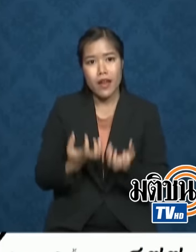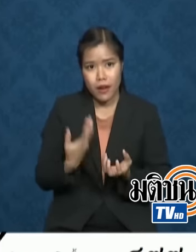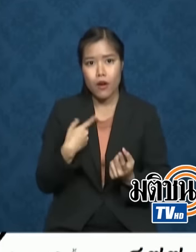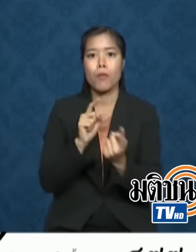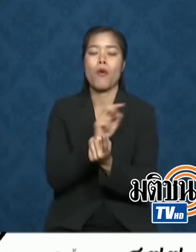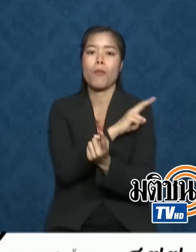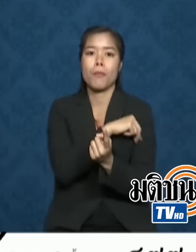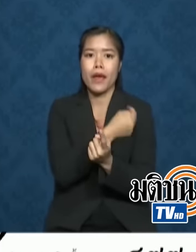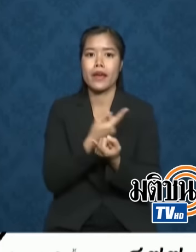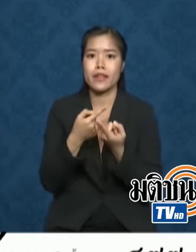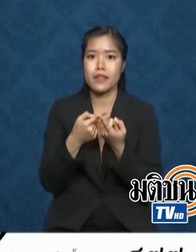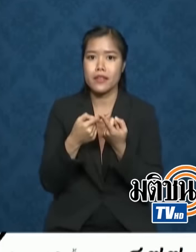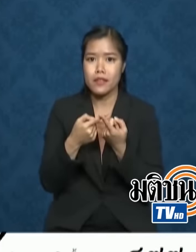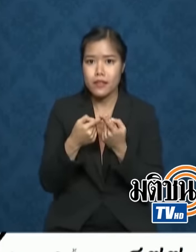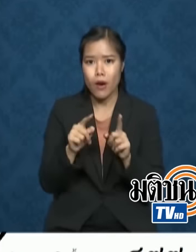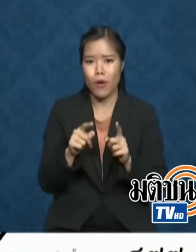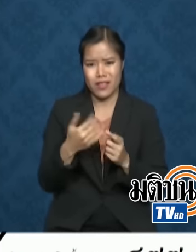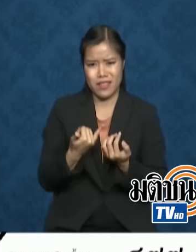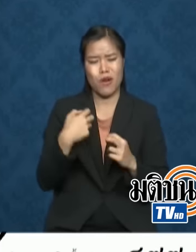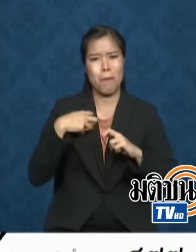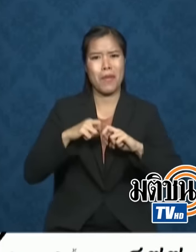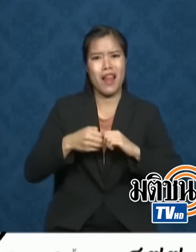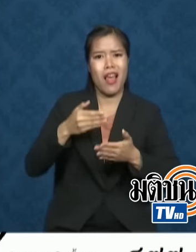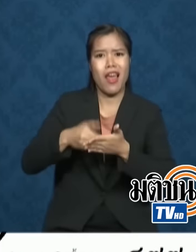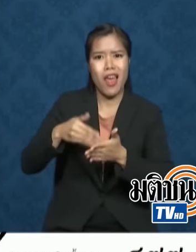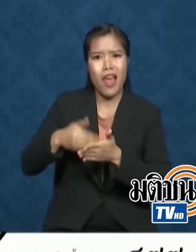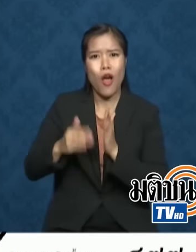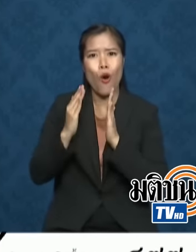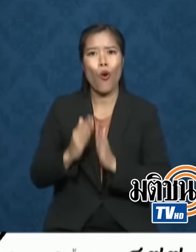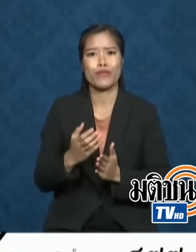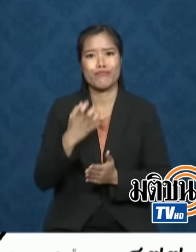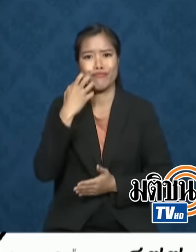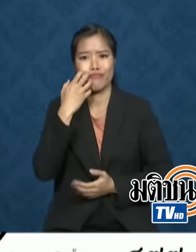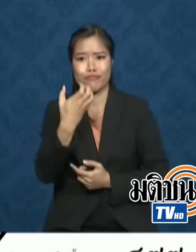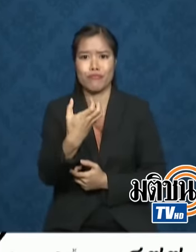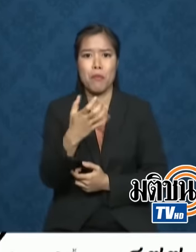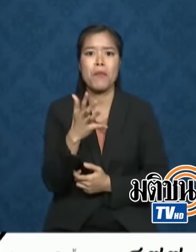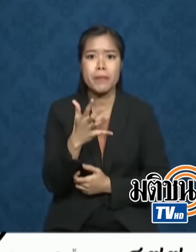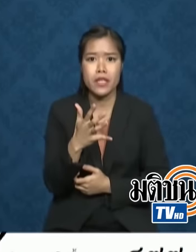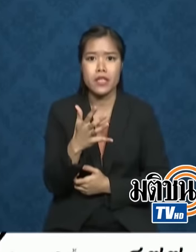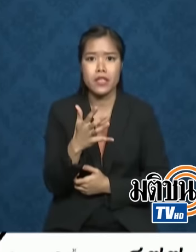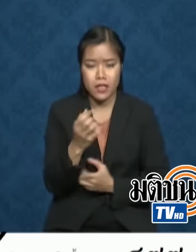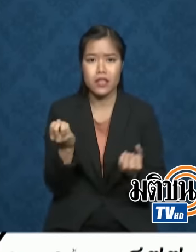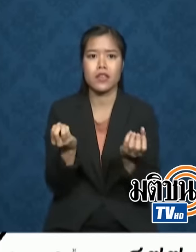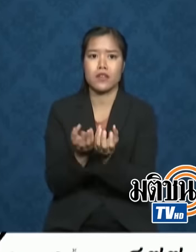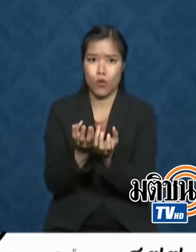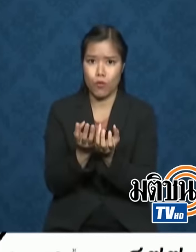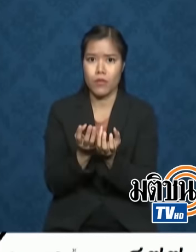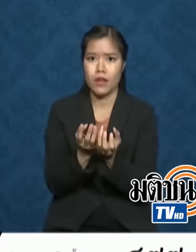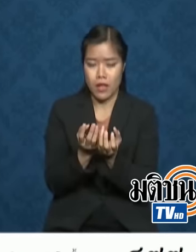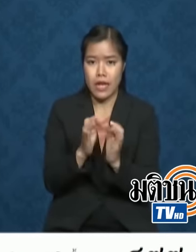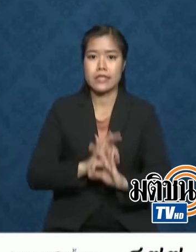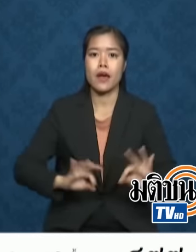องว่ายังติดขัดในหลายด้านคนกลุ่มเปราะบางไม่สามารถเข้าถึงออนไลน์ได้นะครับเพราะฉะนั้นตรงนี้เราต้องเสริมระบบออนกราวด์ด้วยอสมเข้